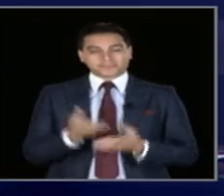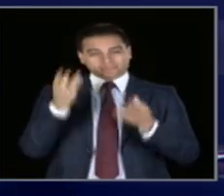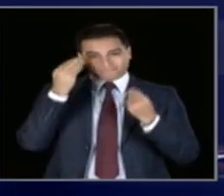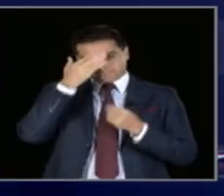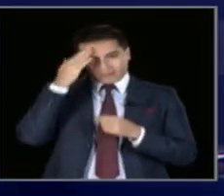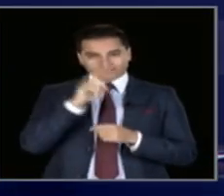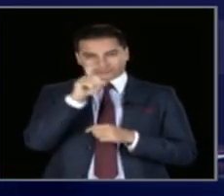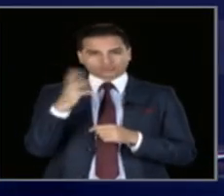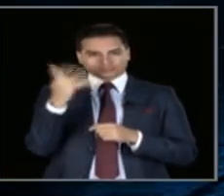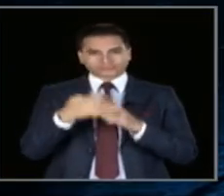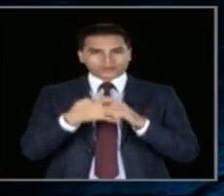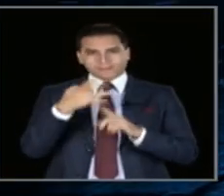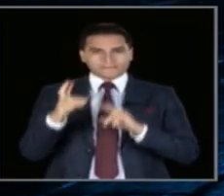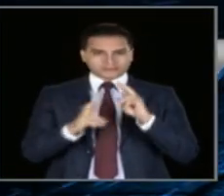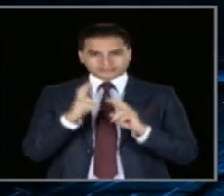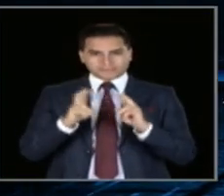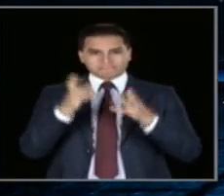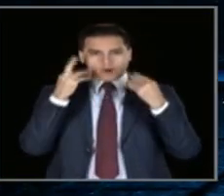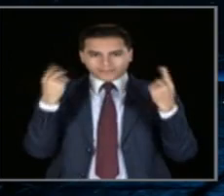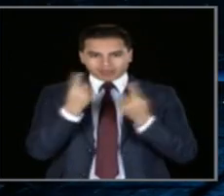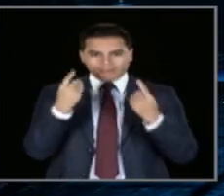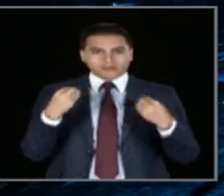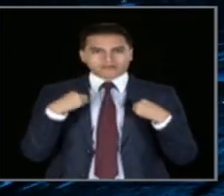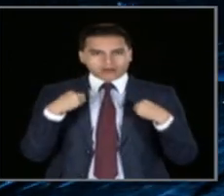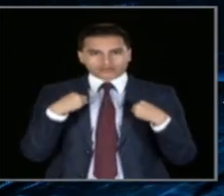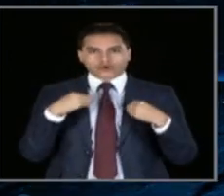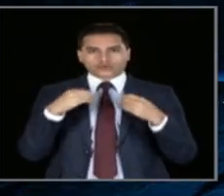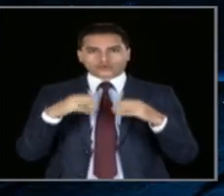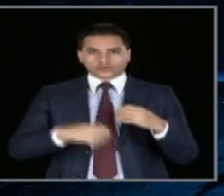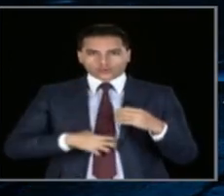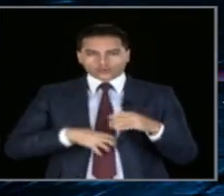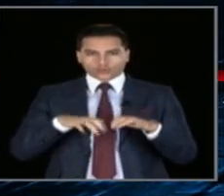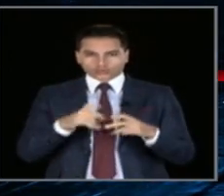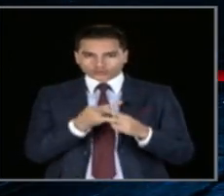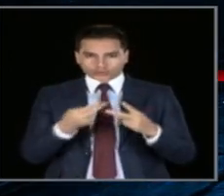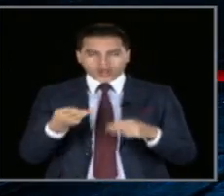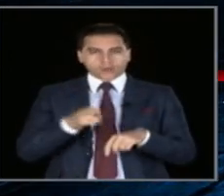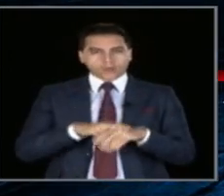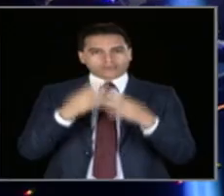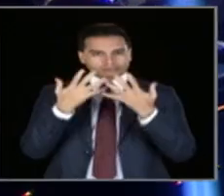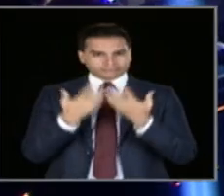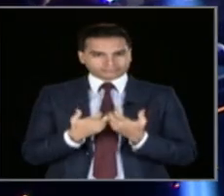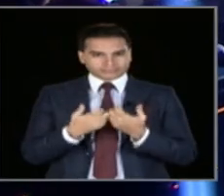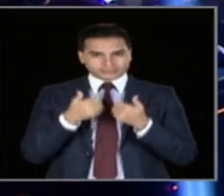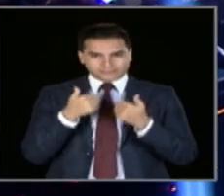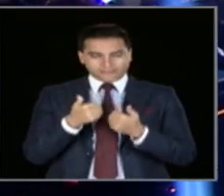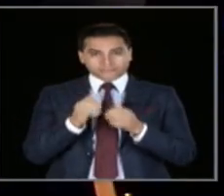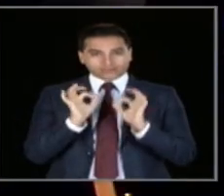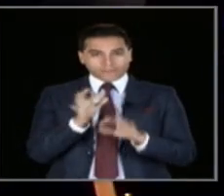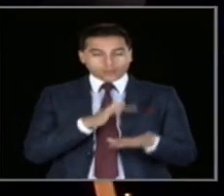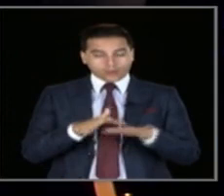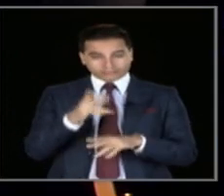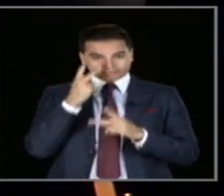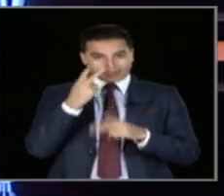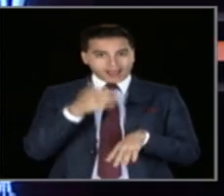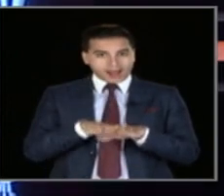فقرة المعرفة أربع أسئلة، معلومات عامة، رياضة، تكنولوجيا، وقدرات ذهنية. طبعا هنعتمد